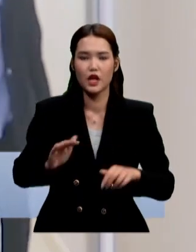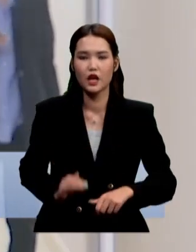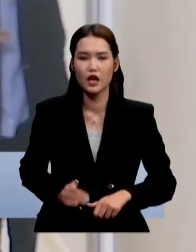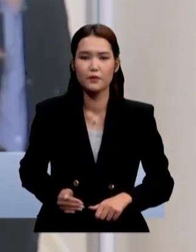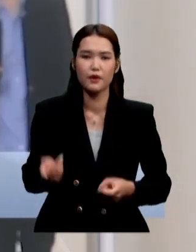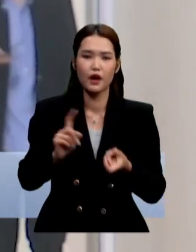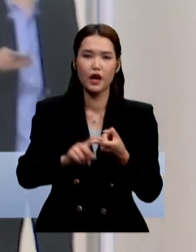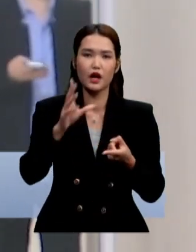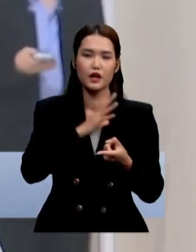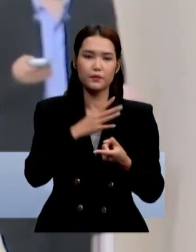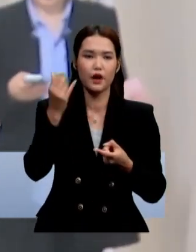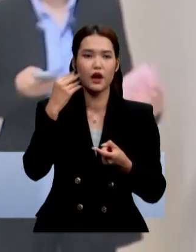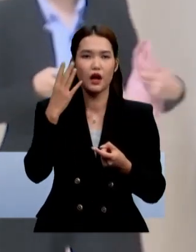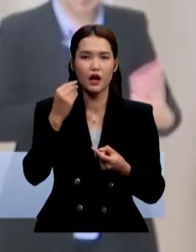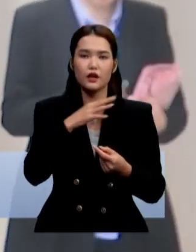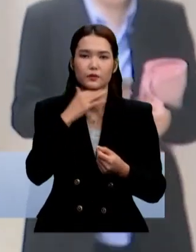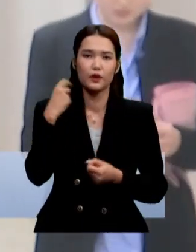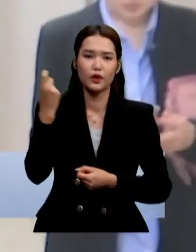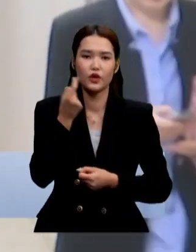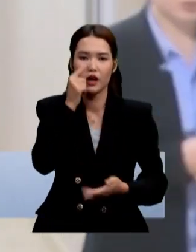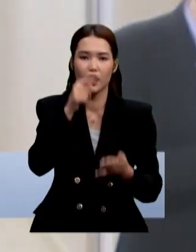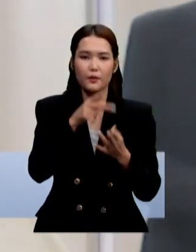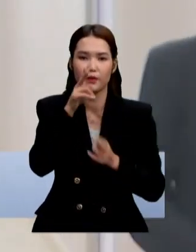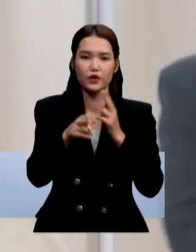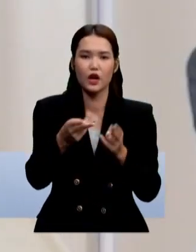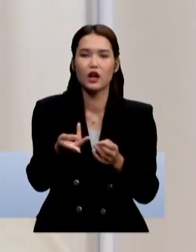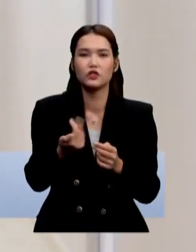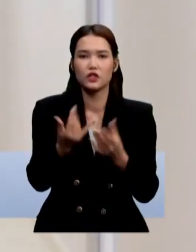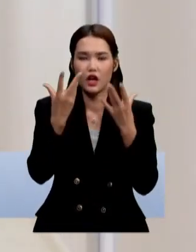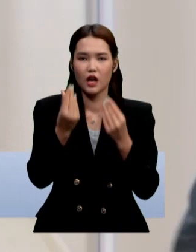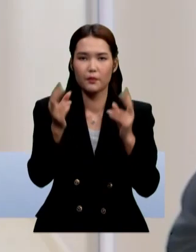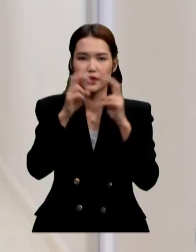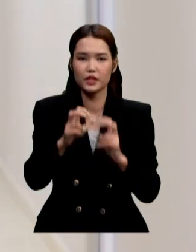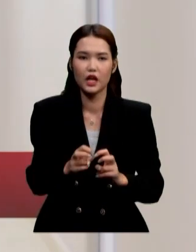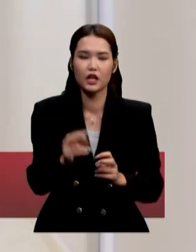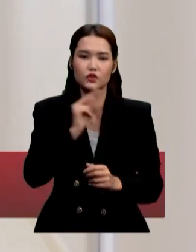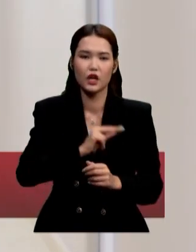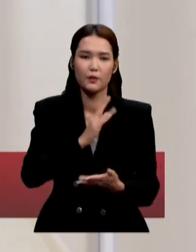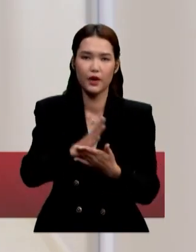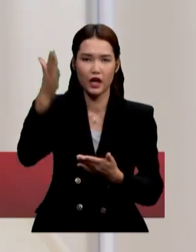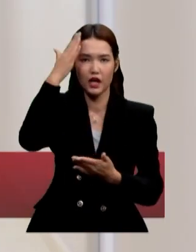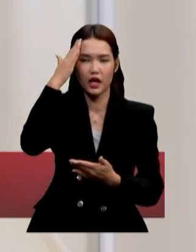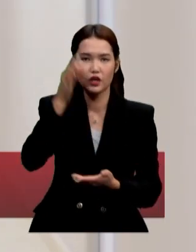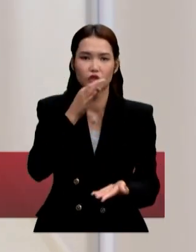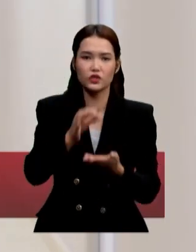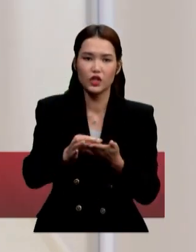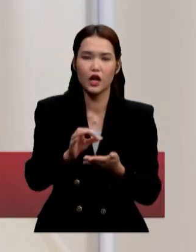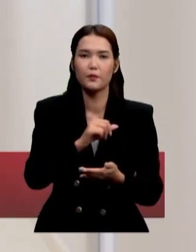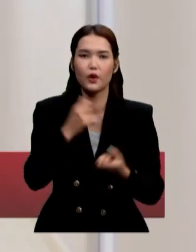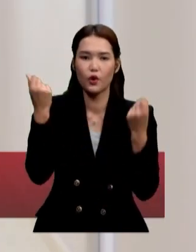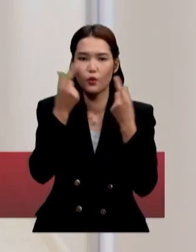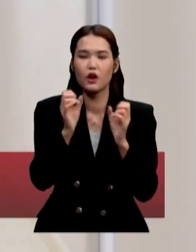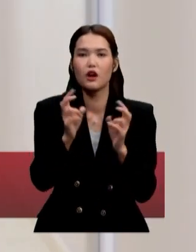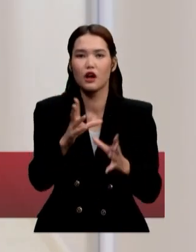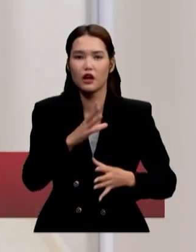қатысты жалақы бойынша заматтар 4 рет шағым түсірді. Үшеуі бойынша тексеру жүргізілді. Әкімшілік жауапқа тартылып, кемшілікті түзеу жөнінде